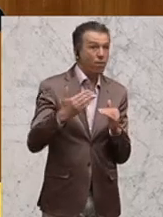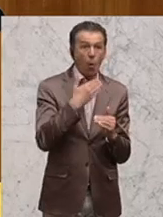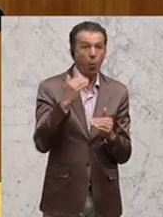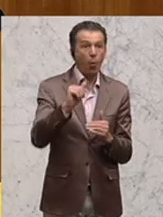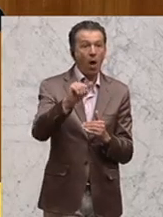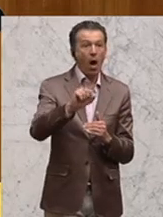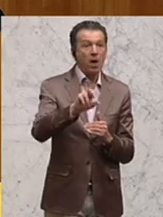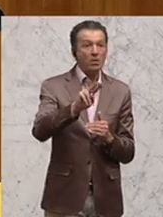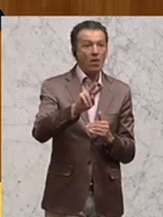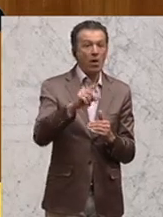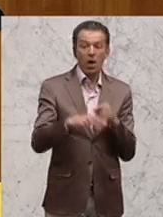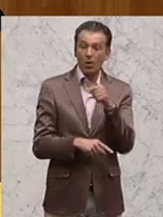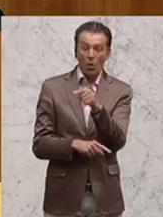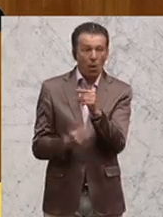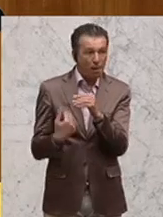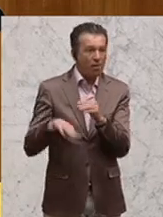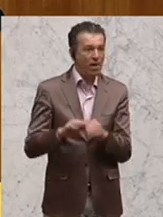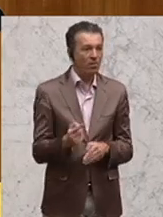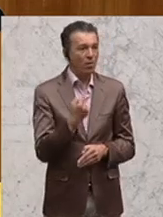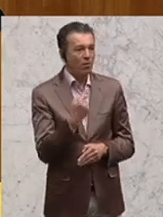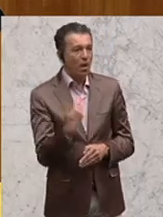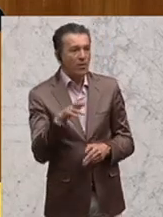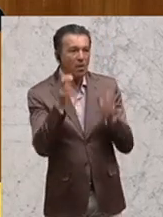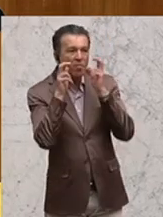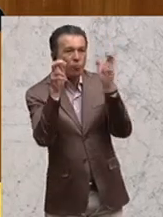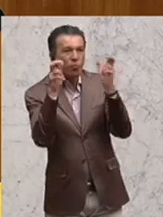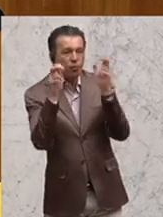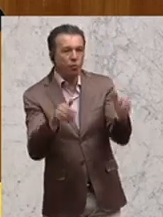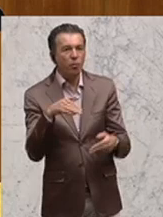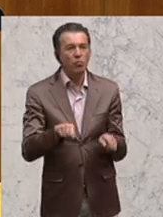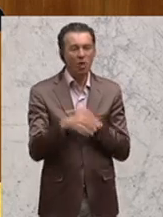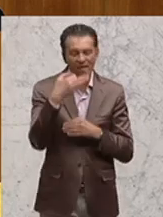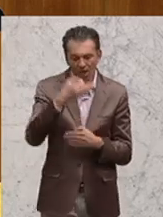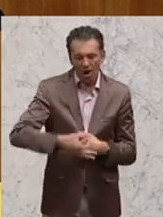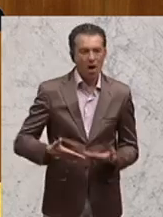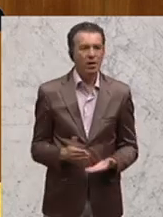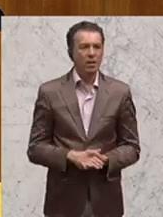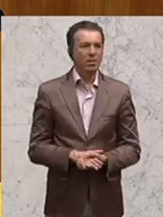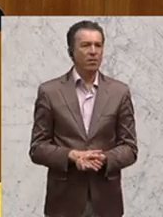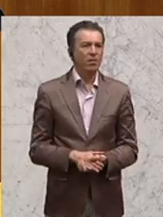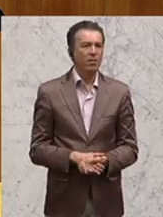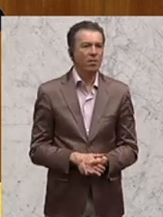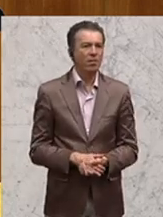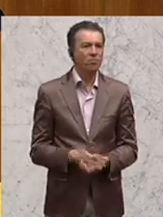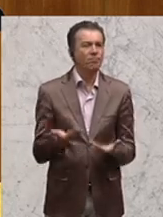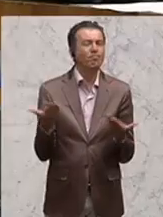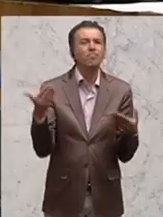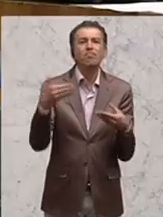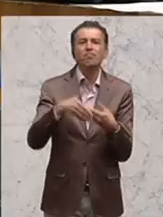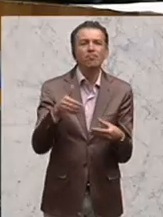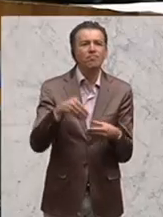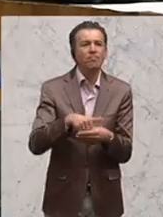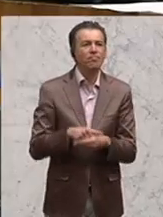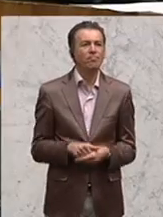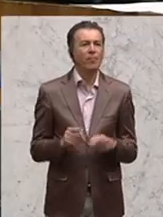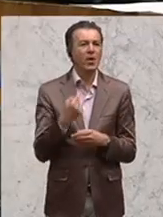ASVG. Dort ist er am höchsten und Sie reißen am meisten den Mund auf. Da muss man sich auch mal fragen, in Wirklichkeit, um was es dabei geht. Wir haben